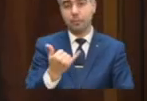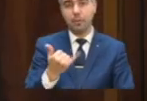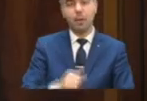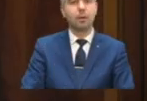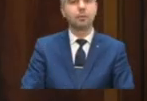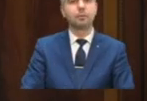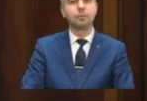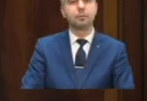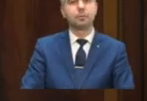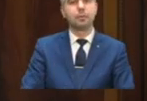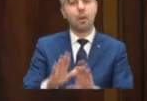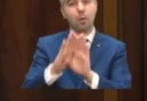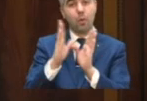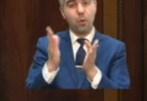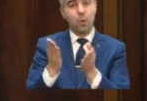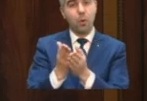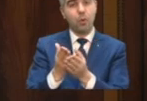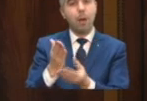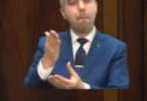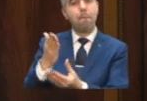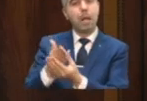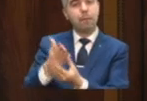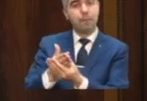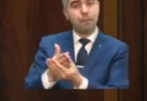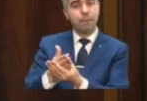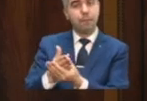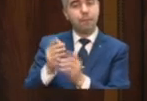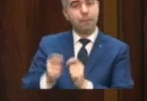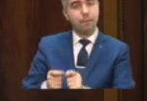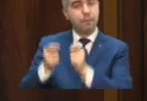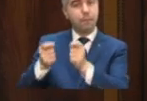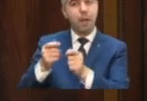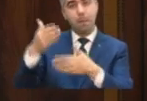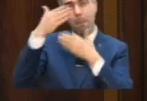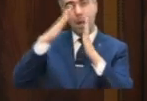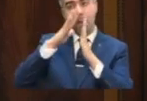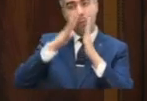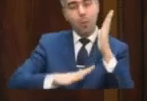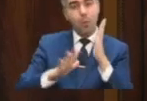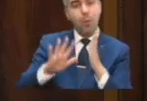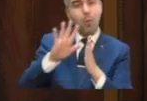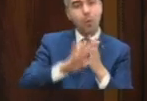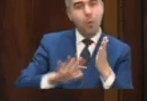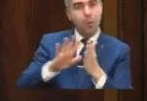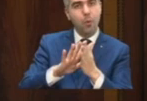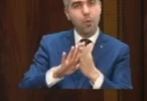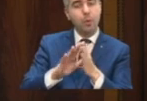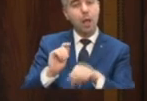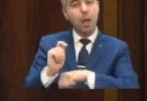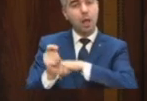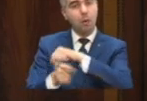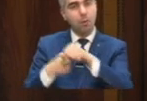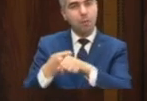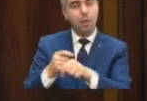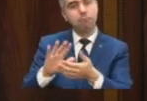أن مجموع الملفات المدروسة على الصعيد الوطني اللي يشكل فيها الوسط القروي